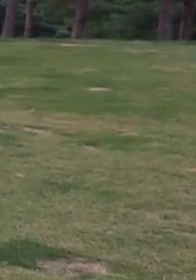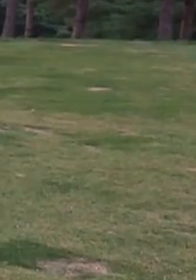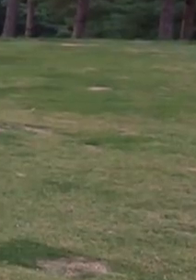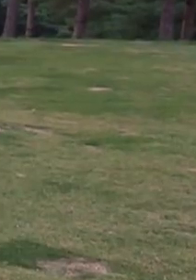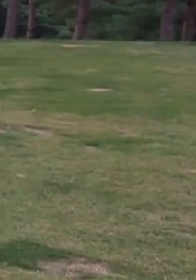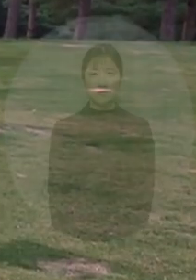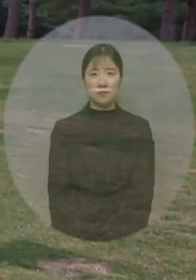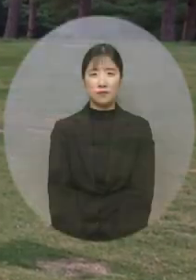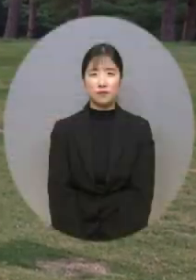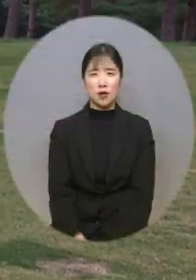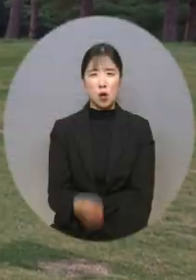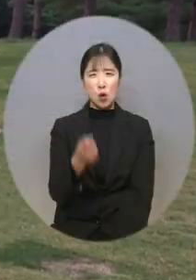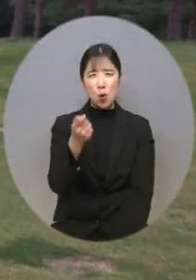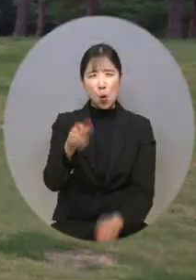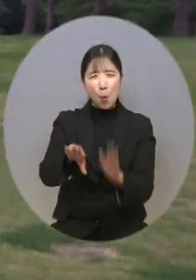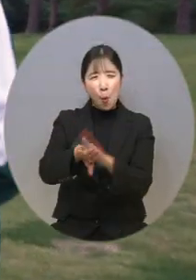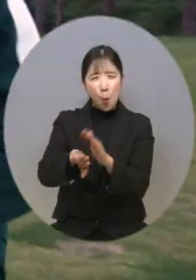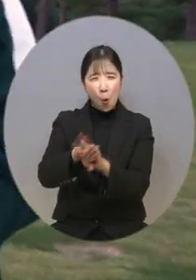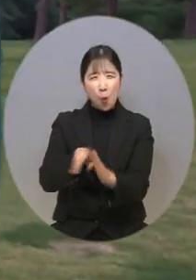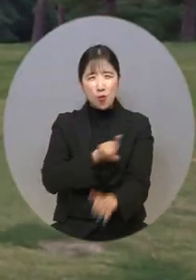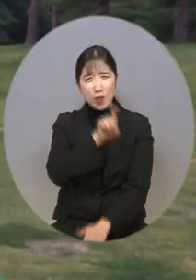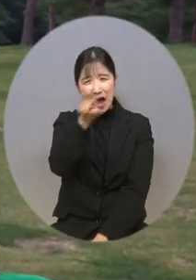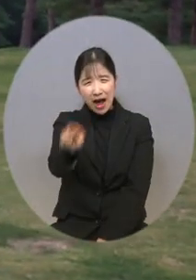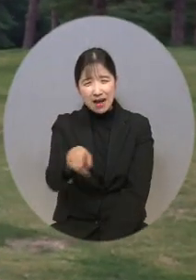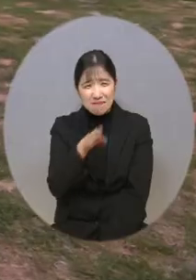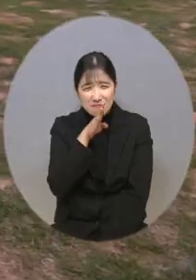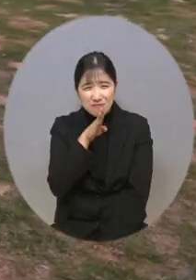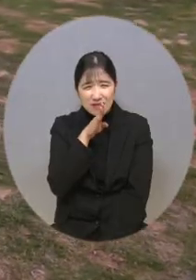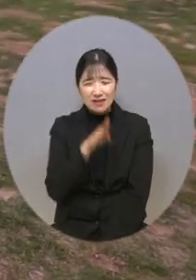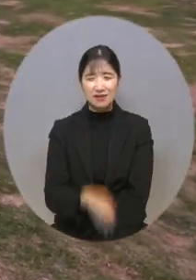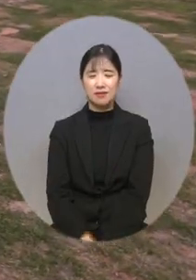약간 오른쪽? 오른쪽. 그러니까 이게 밤에 되는데 되는 게 없어갖고.